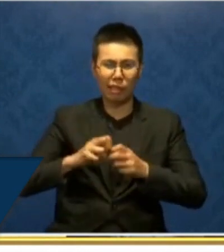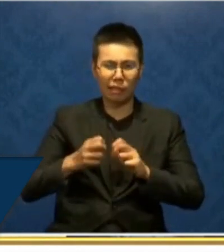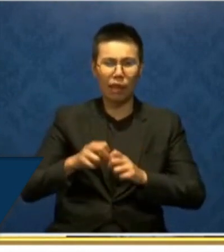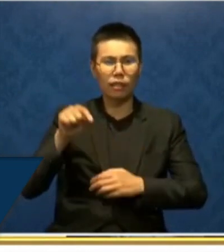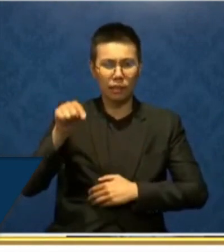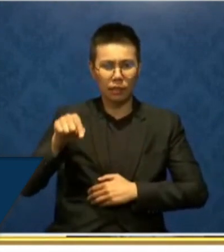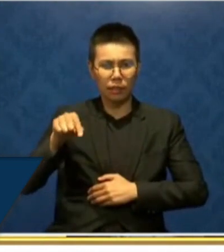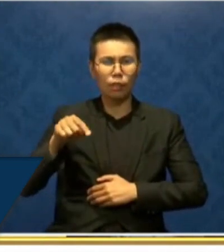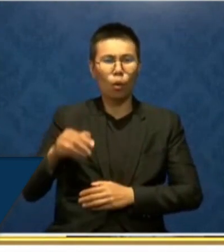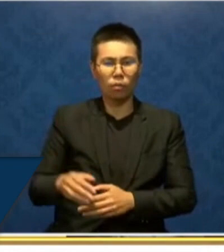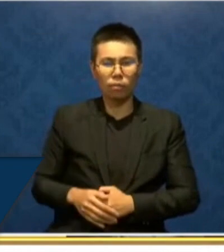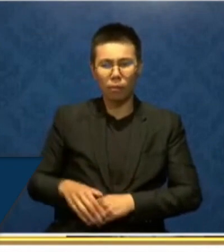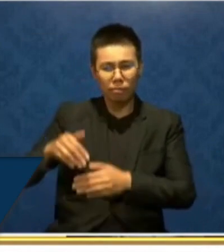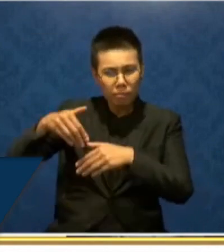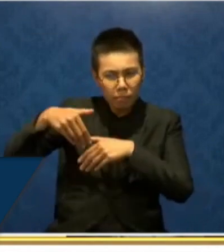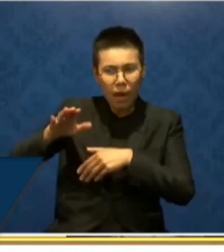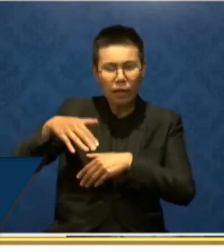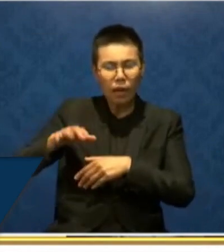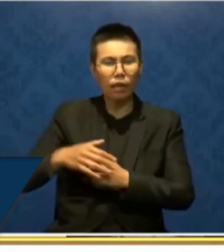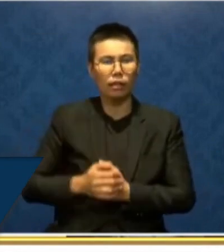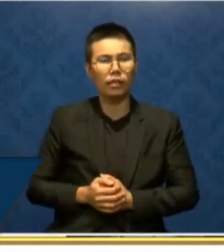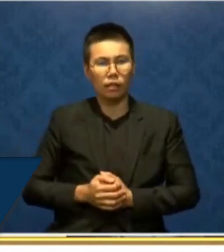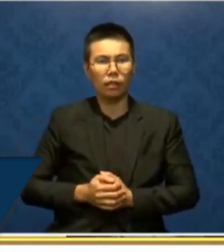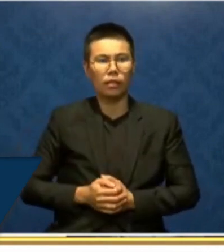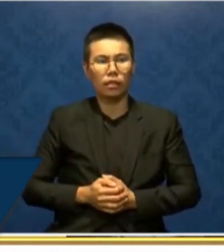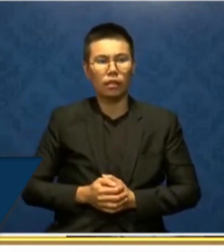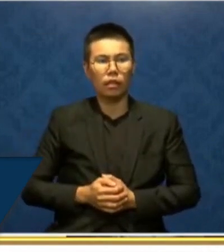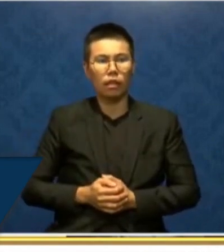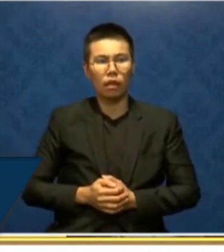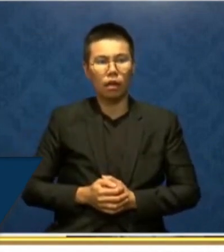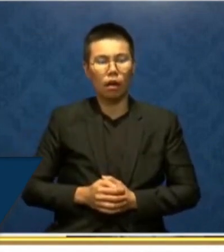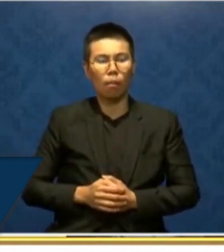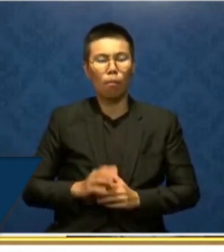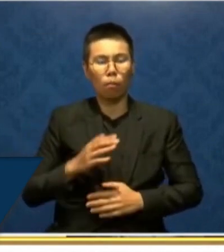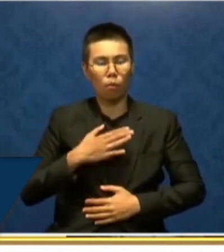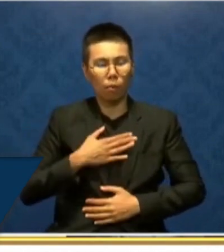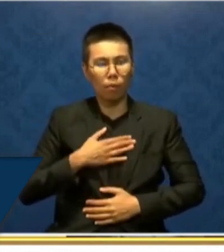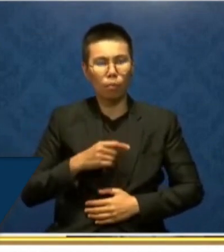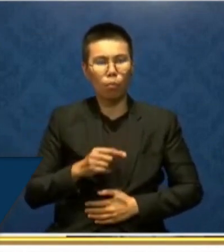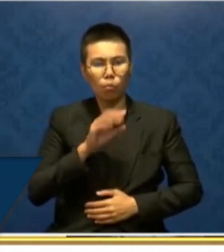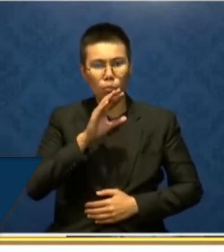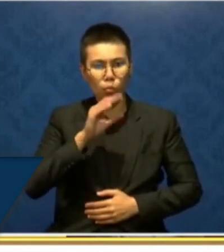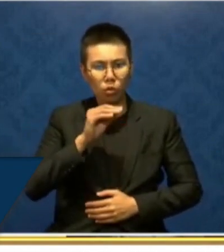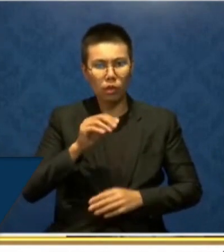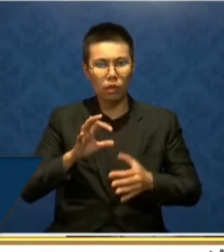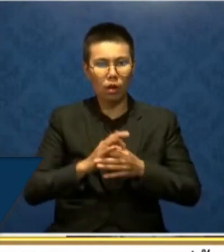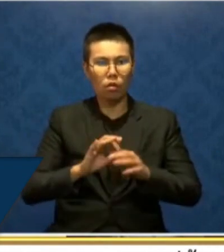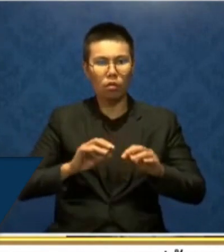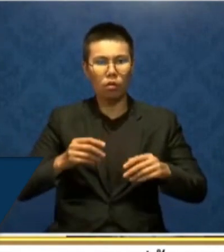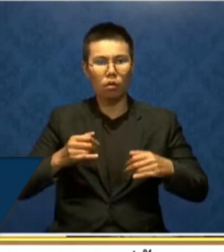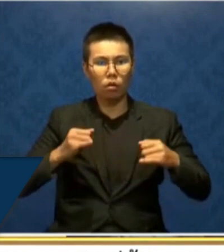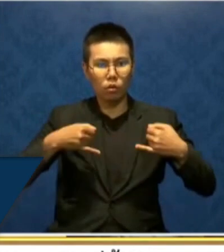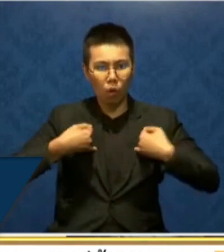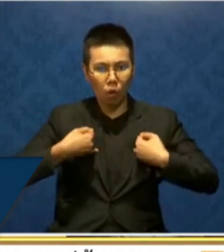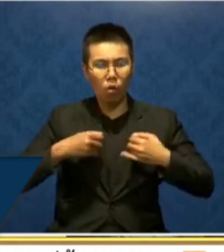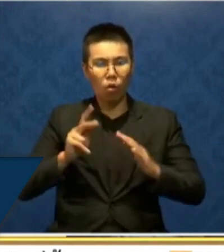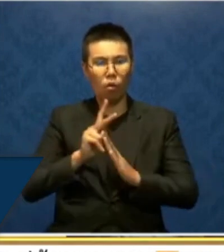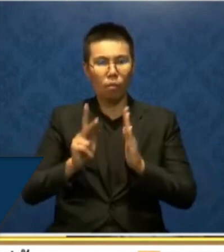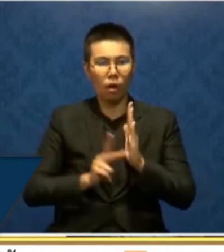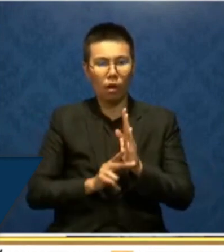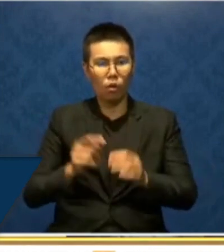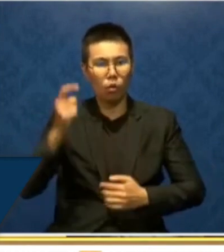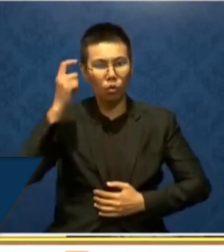องไล่รื้อเขาผมไม่พูดถึงเรื่องของกรรมสิทธิ์ไม่พูดถึงเรื่องของความชอบด้วยกฎหมายครับพอรู้กันอยู่ว่